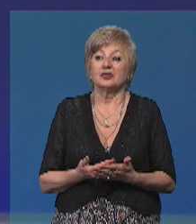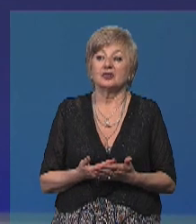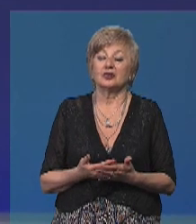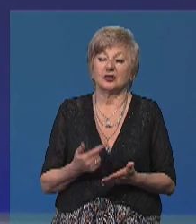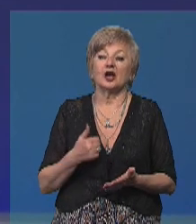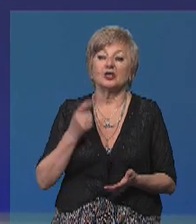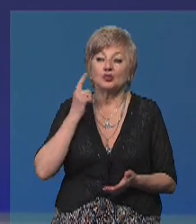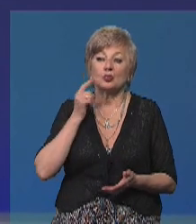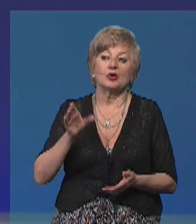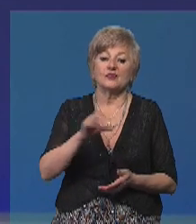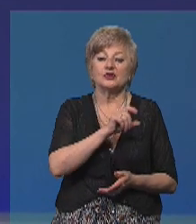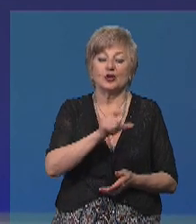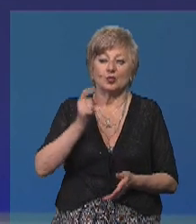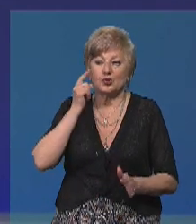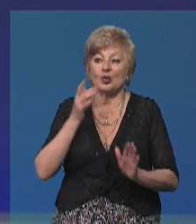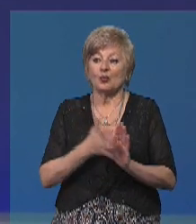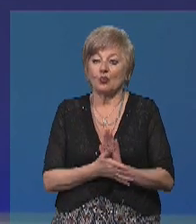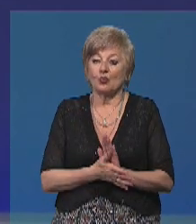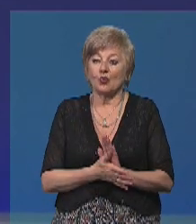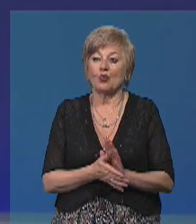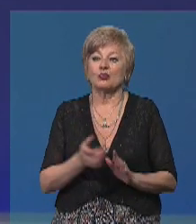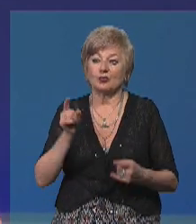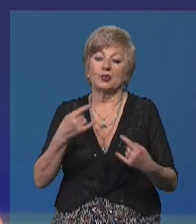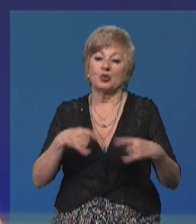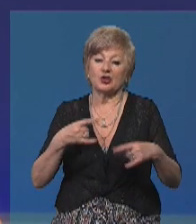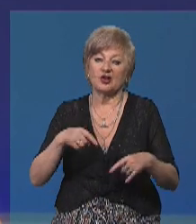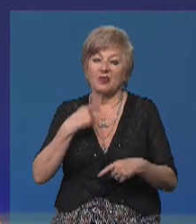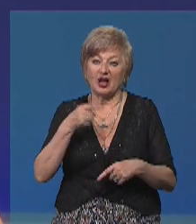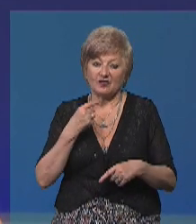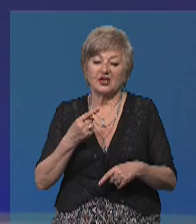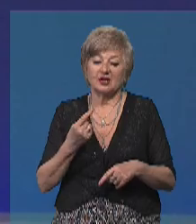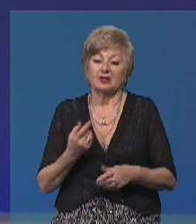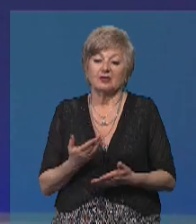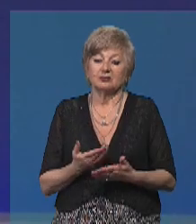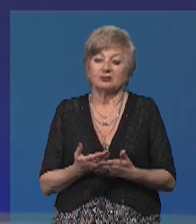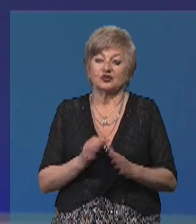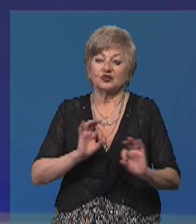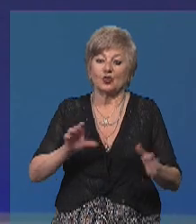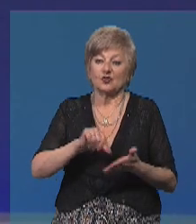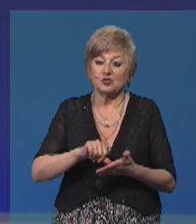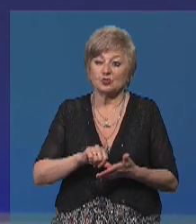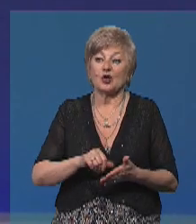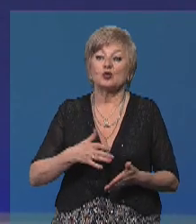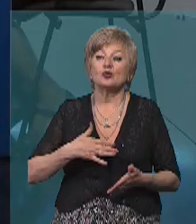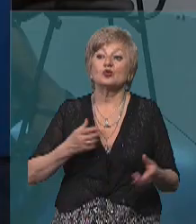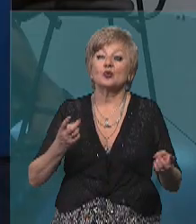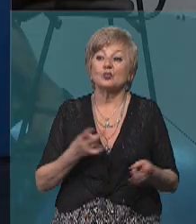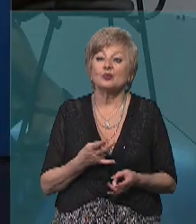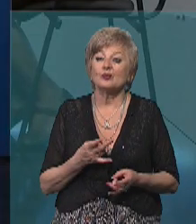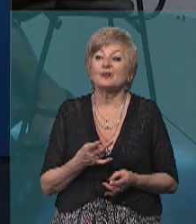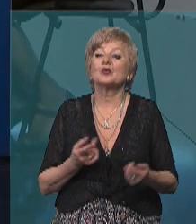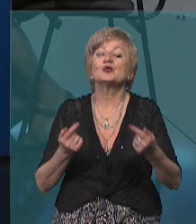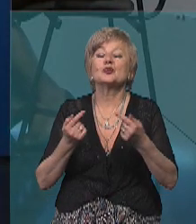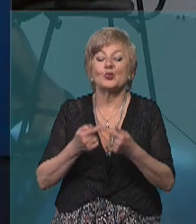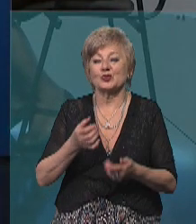Я думаю, що всі люди розуміють вартість ефірного часу, про який ми сьогодні говорили. Це все те, що близьке нашим людям, це конкретику стосується закону. Ви